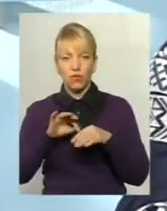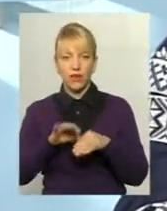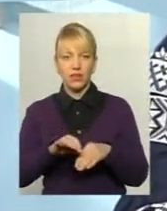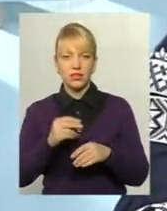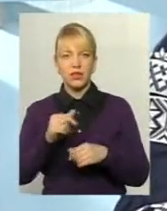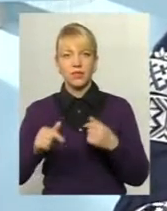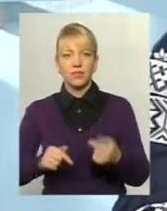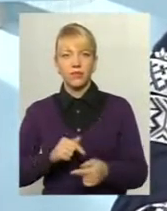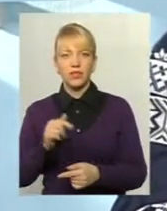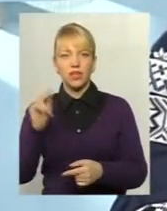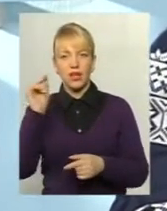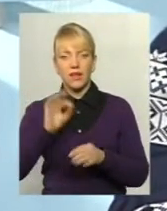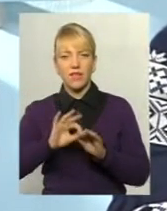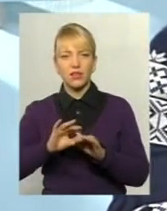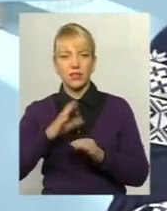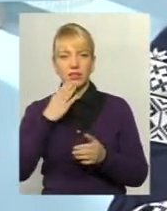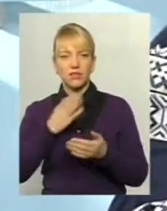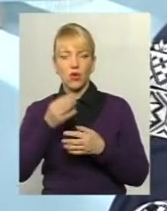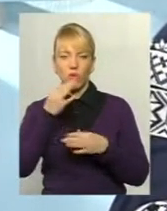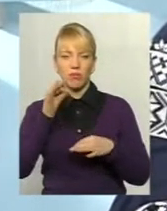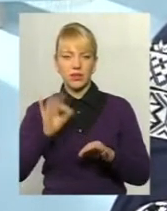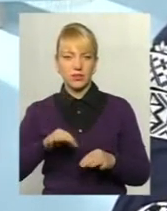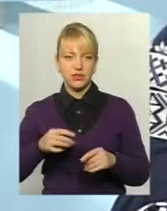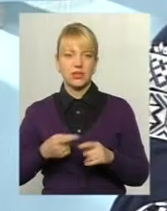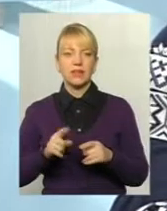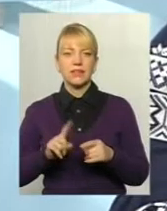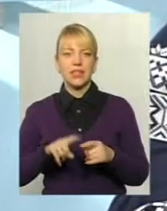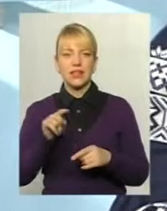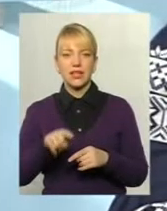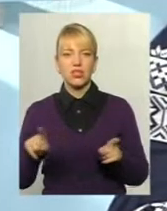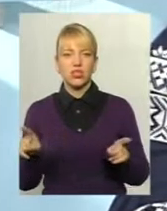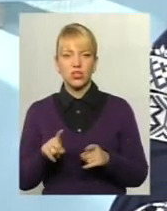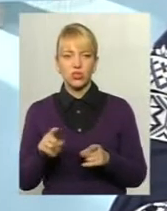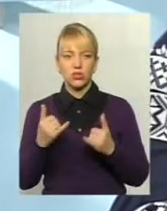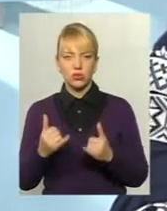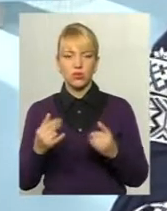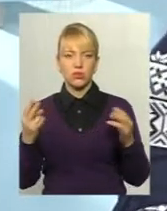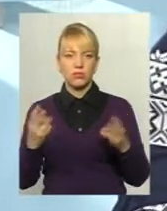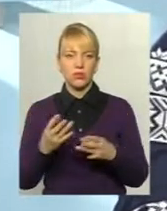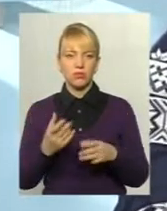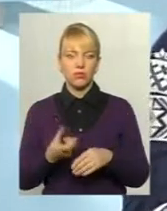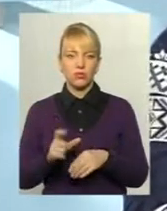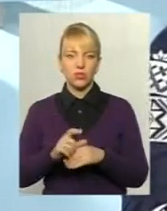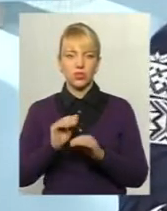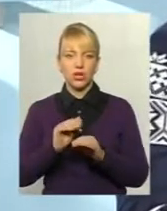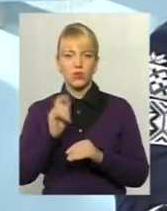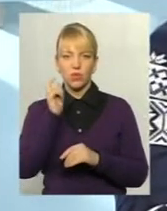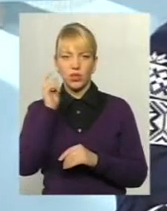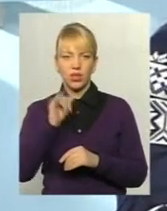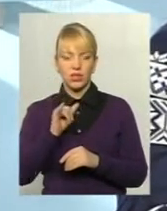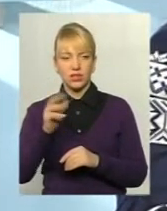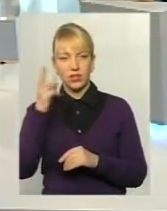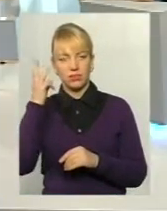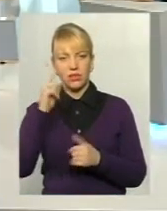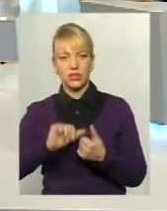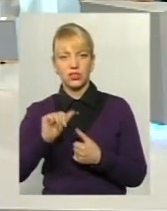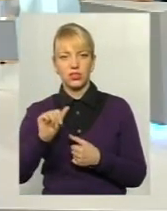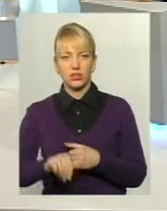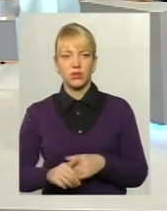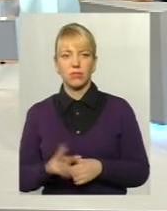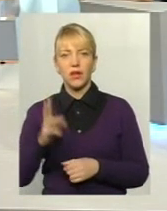і вивчення своїх компетенцій. Це те, що сьогодні дуже потрібно Україні і Хмельниччині, зокрема. Ну, в